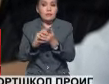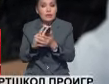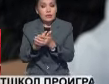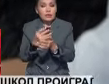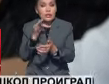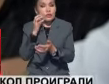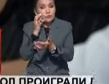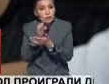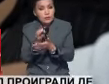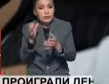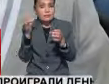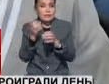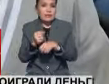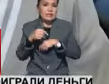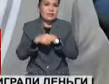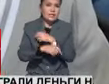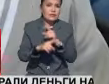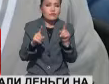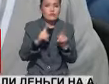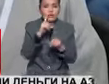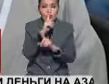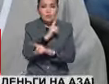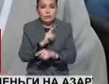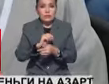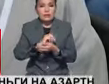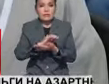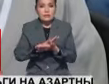а также снизит коррупционные риски и обеспечит